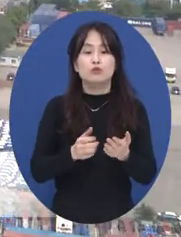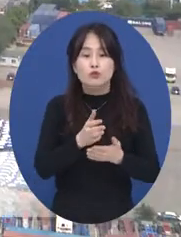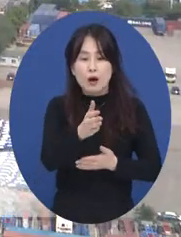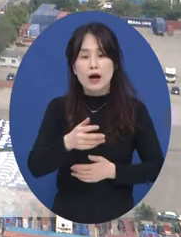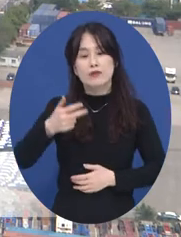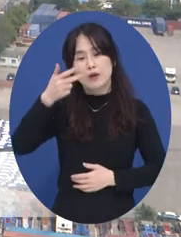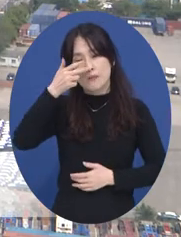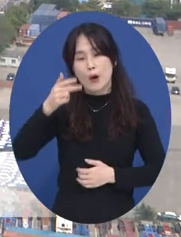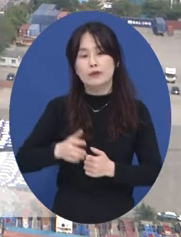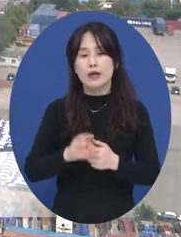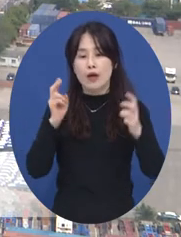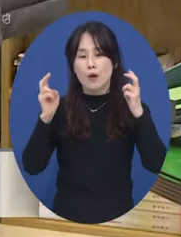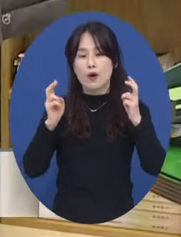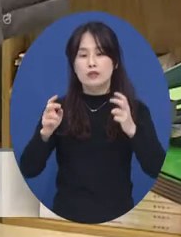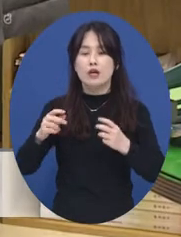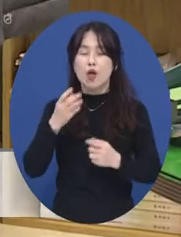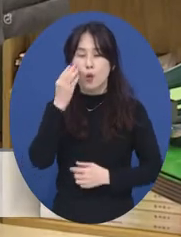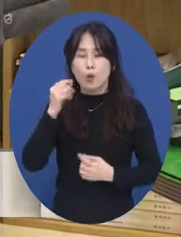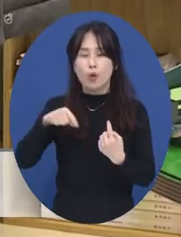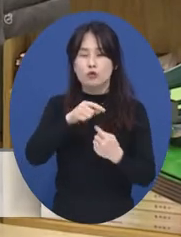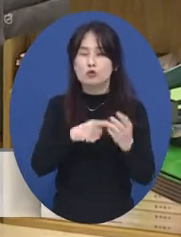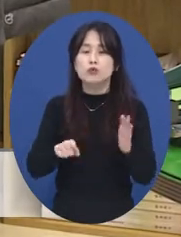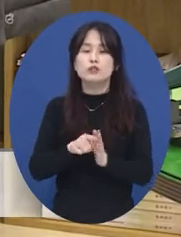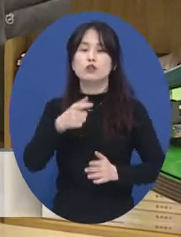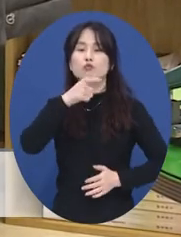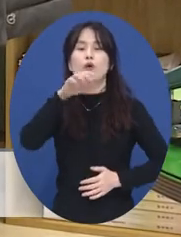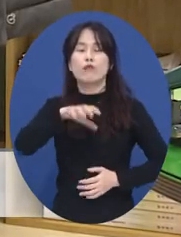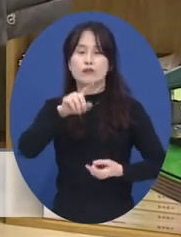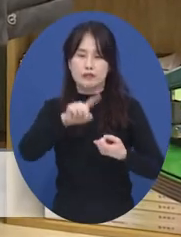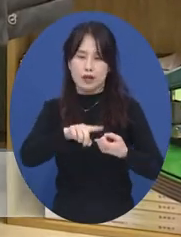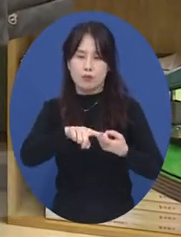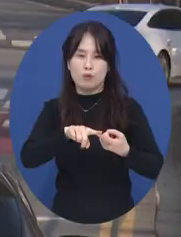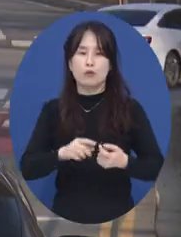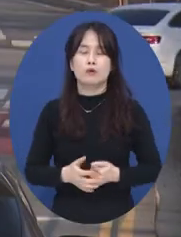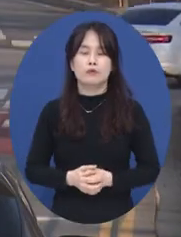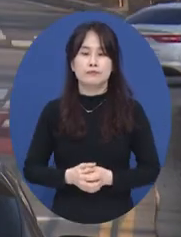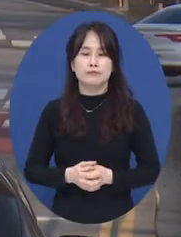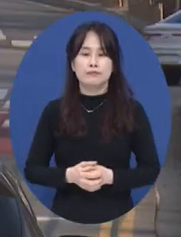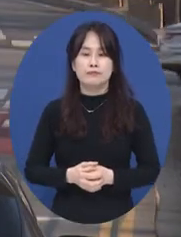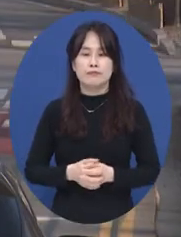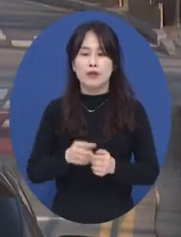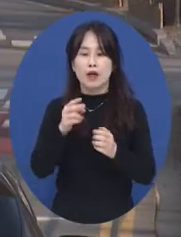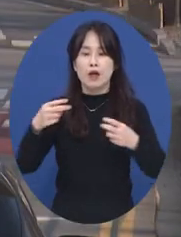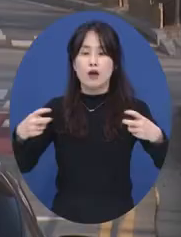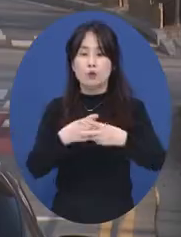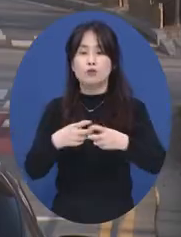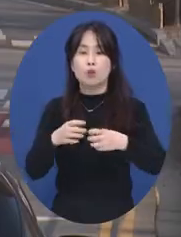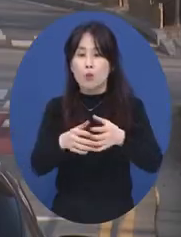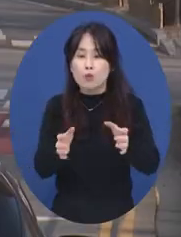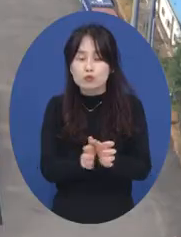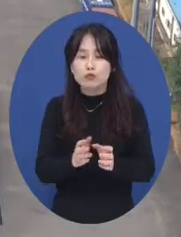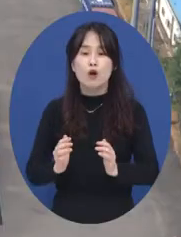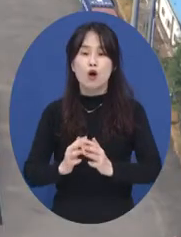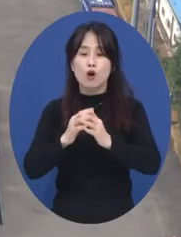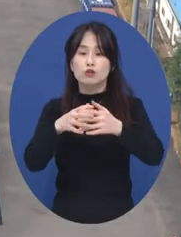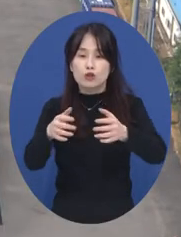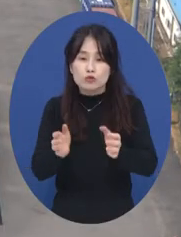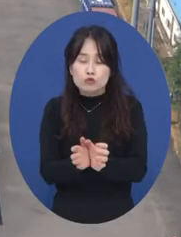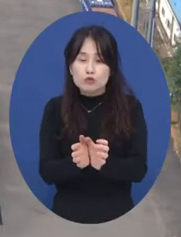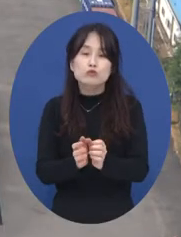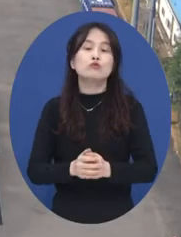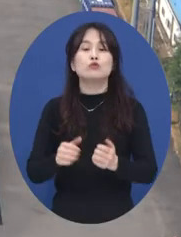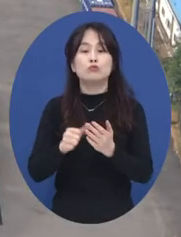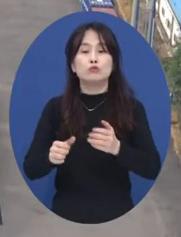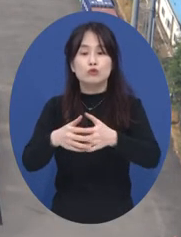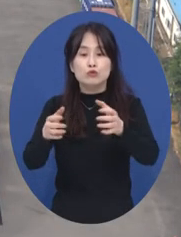물류 항만과 는 평택 항만공사 의 원활한 운영을 위해 수원의 남습니다 이에 따라 교통 국과 건설 국 철도 항만 물류